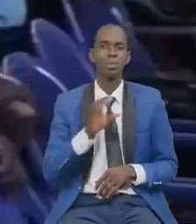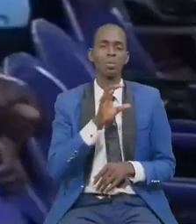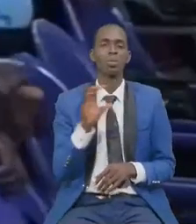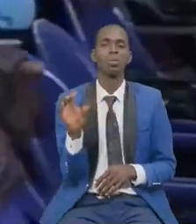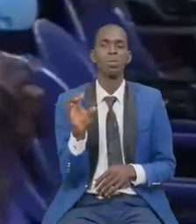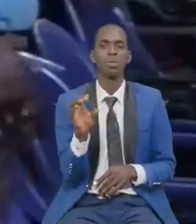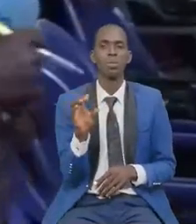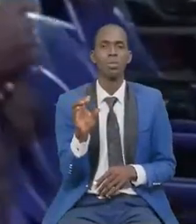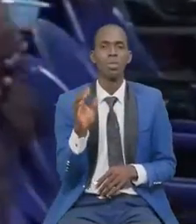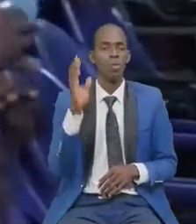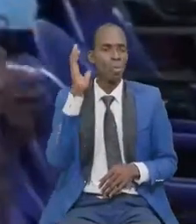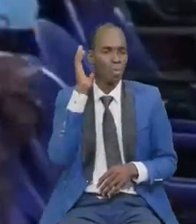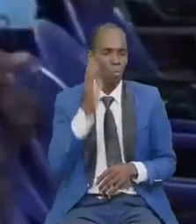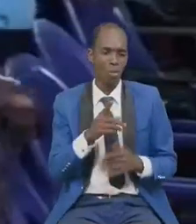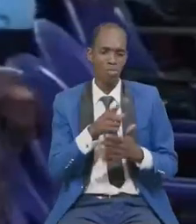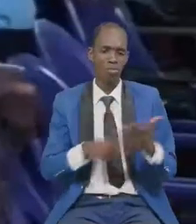va anéantir